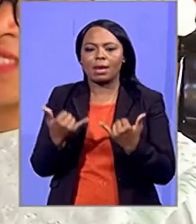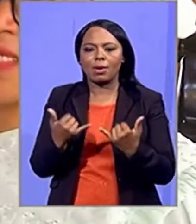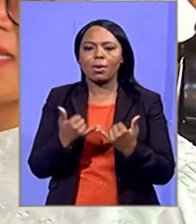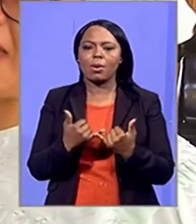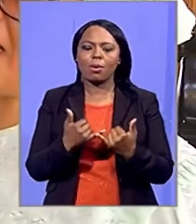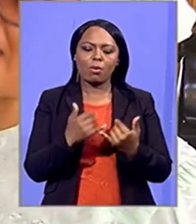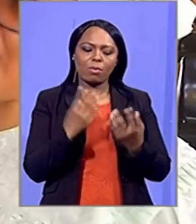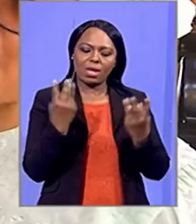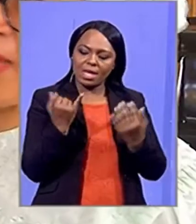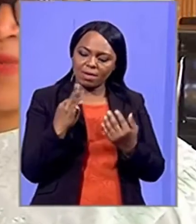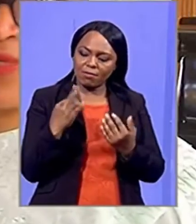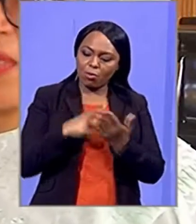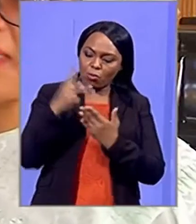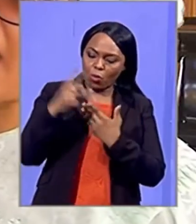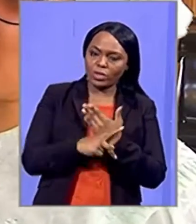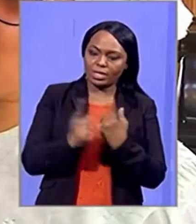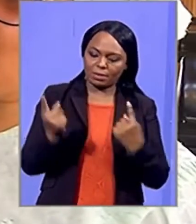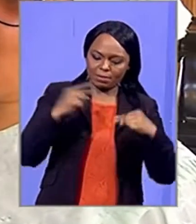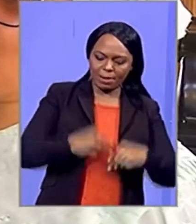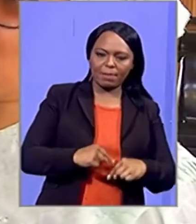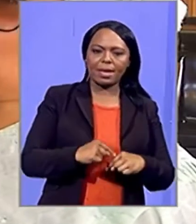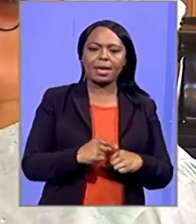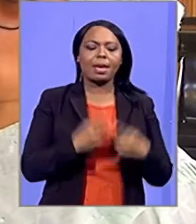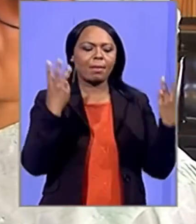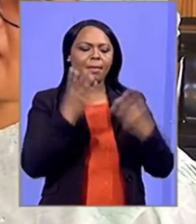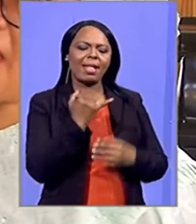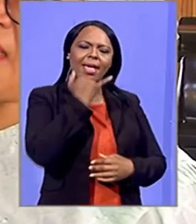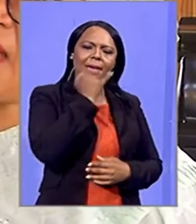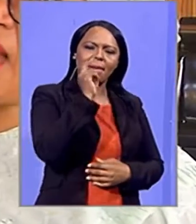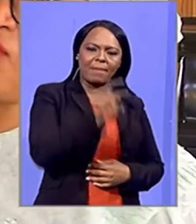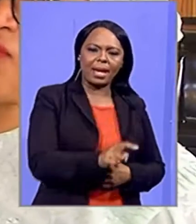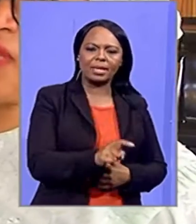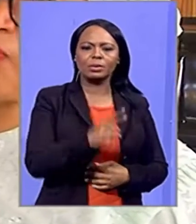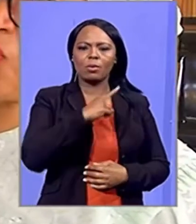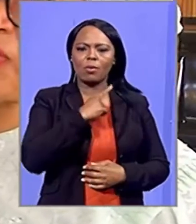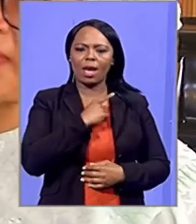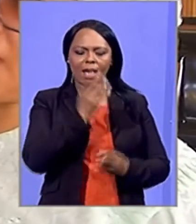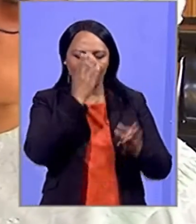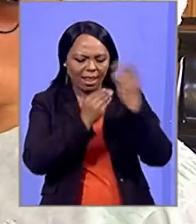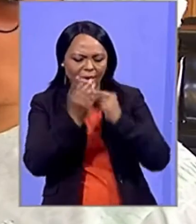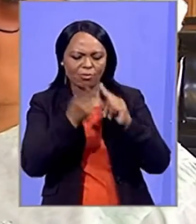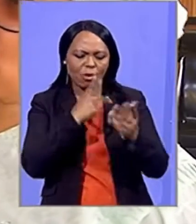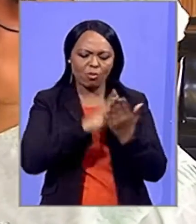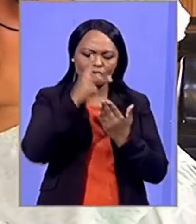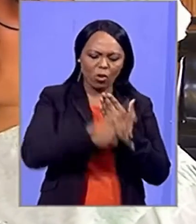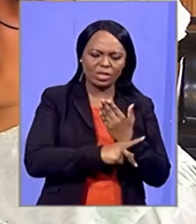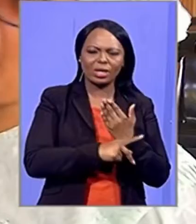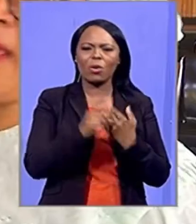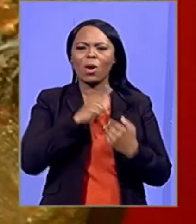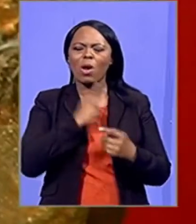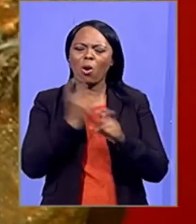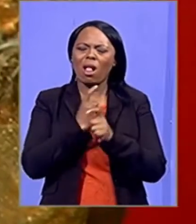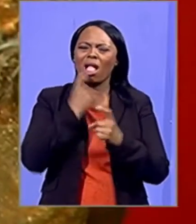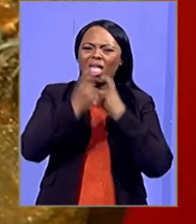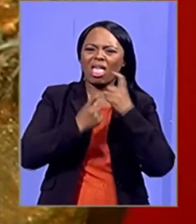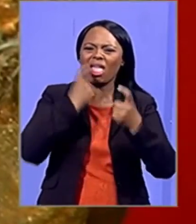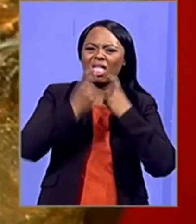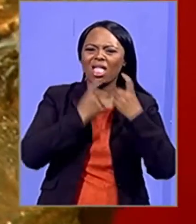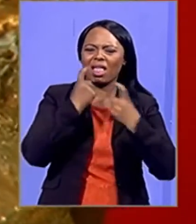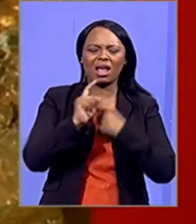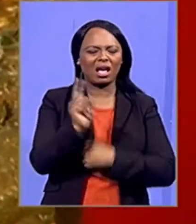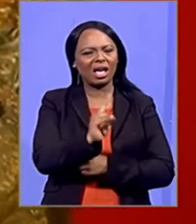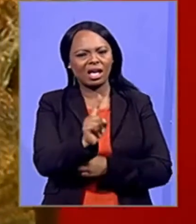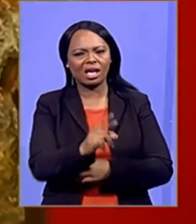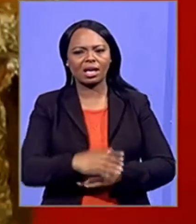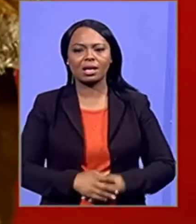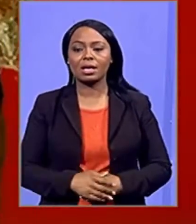re ba project e tla e re ga e tsamaye batho ba thabe ba pitse gore ba gainile out of that project e seng humana batho ba lla. Bašomi ba re